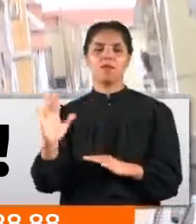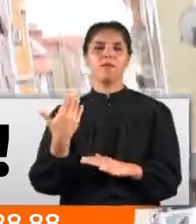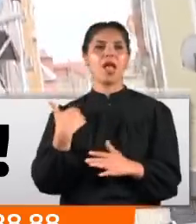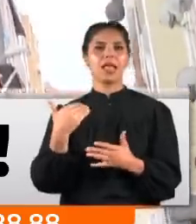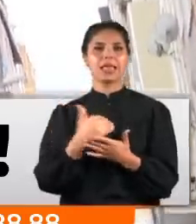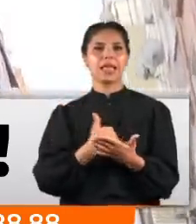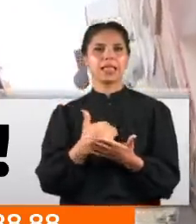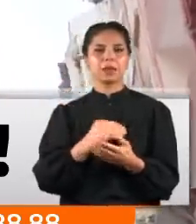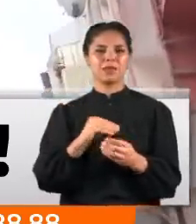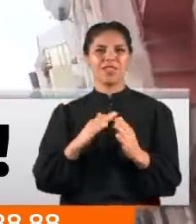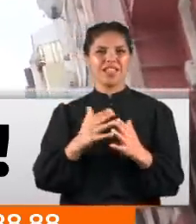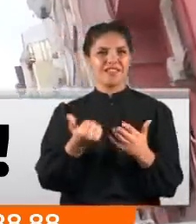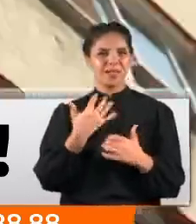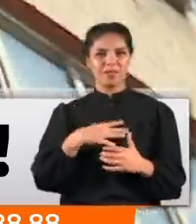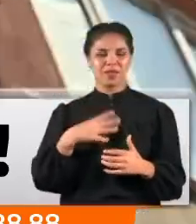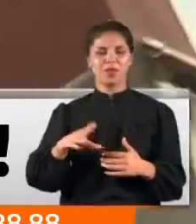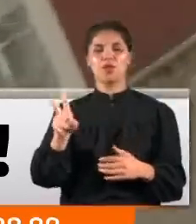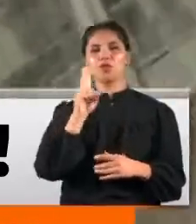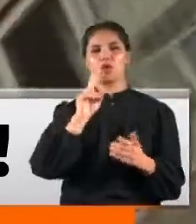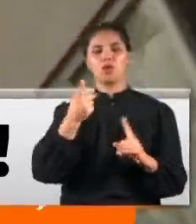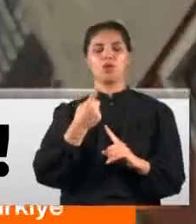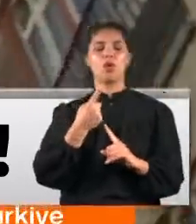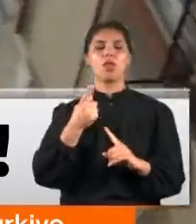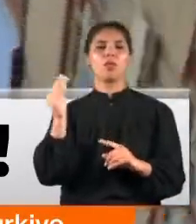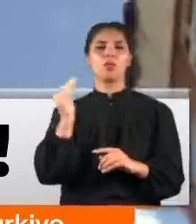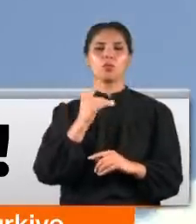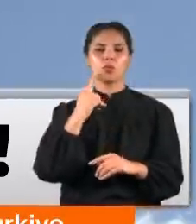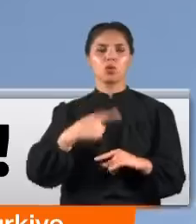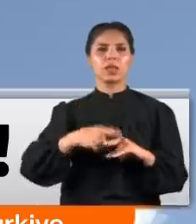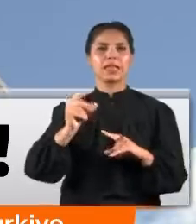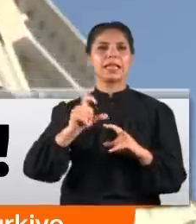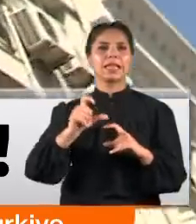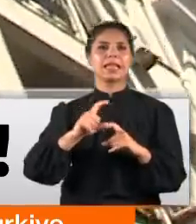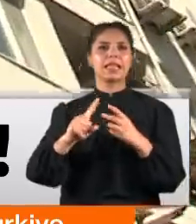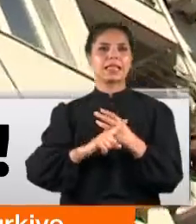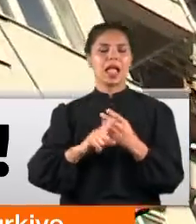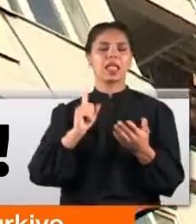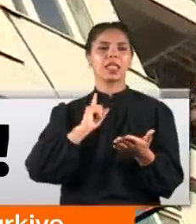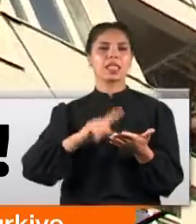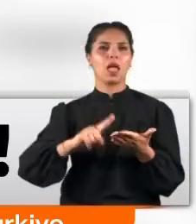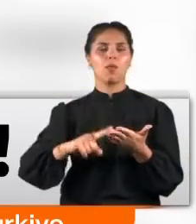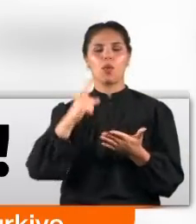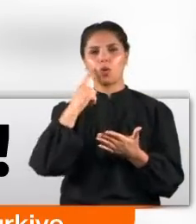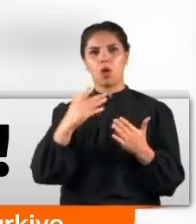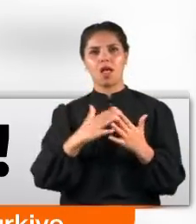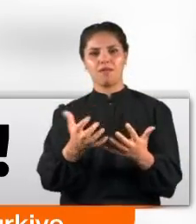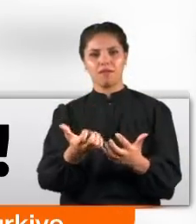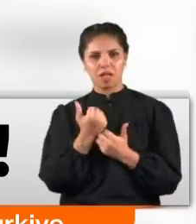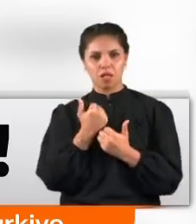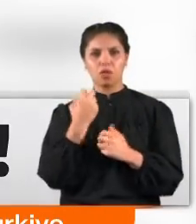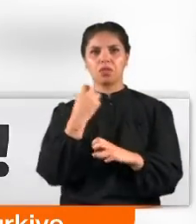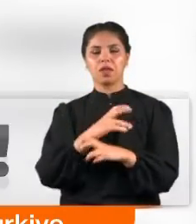yapmak için daire almak isteyenler son dönemde sırf daha ucuz diye hisse tapulu konuta yöneliyor. Hem de ciddi riskler olmasına